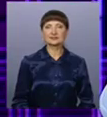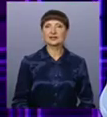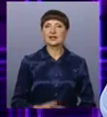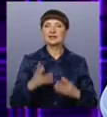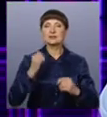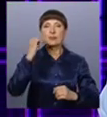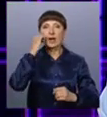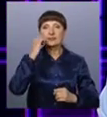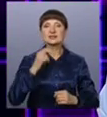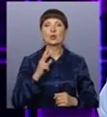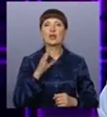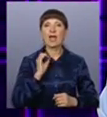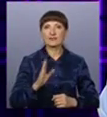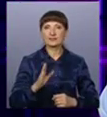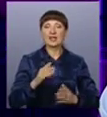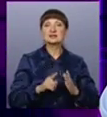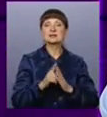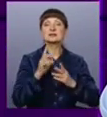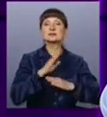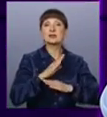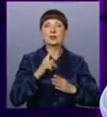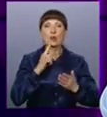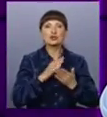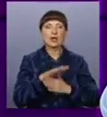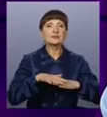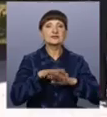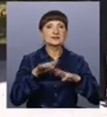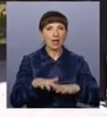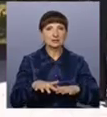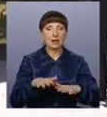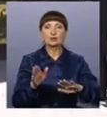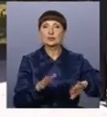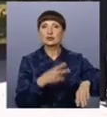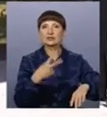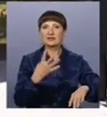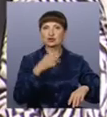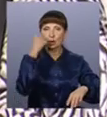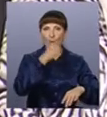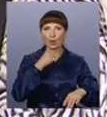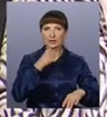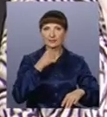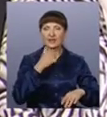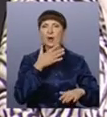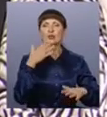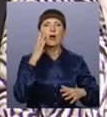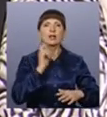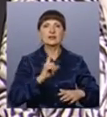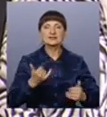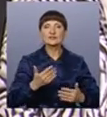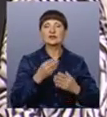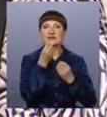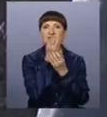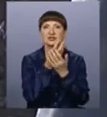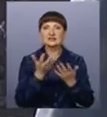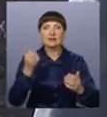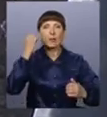День памяти Динмухамеда Кунаева. Со дня смерти политического и общественного деятеля прошло 24 года. Сотни алматинцев сегодня возложили